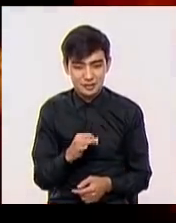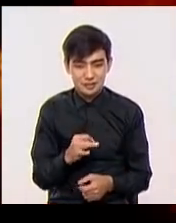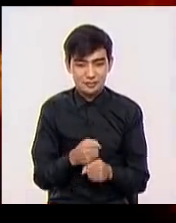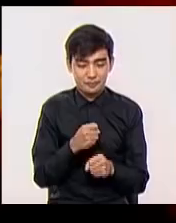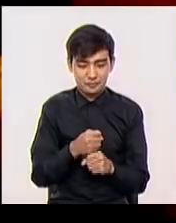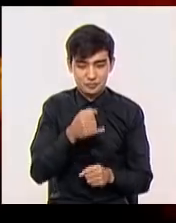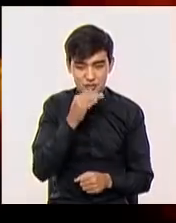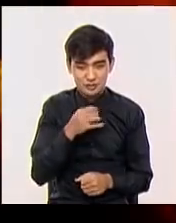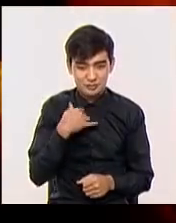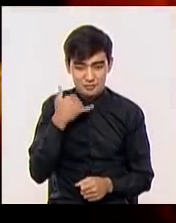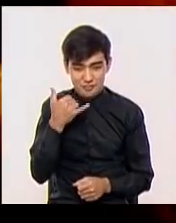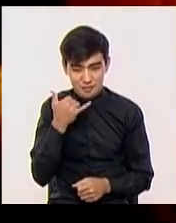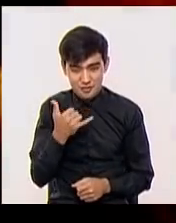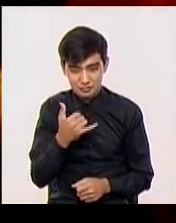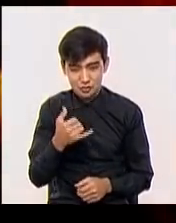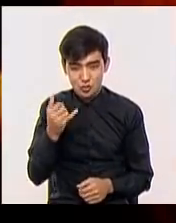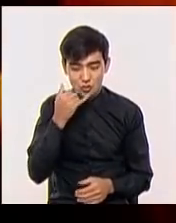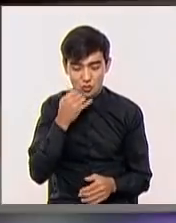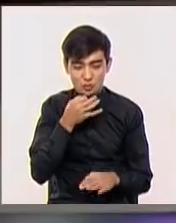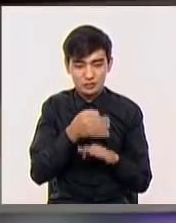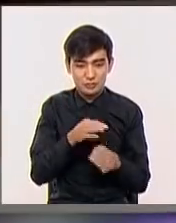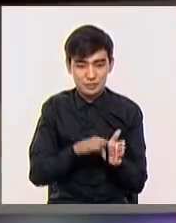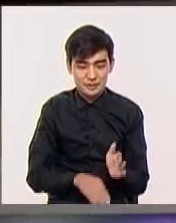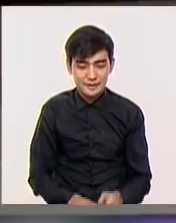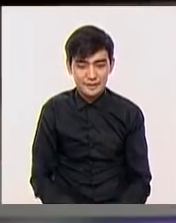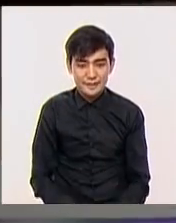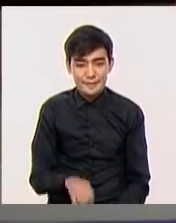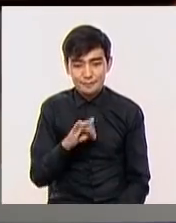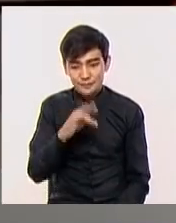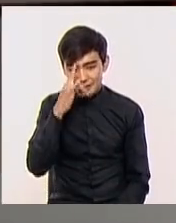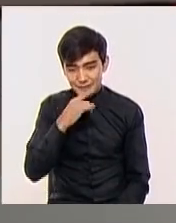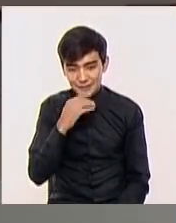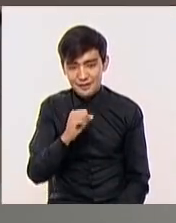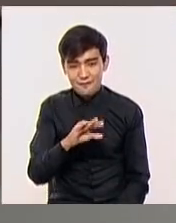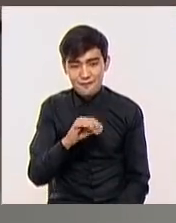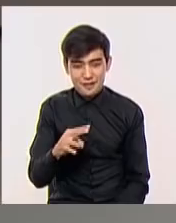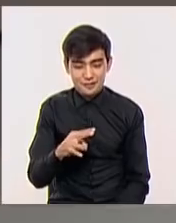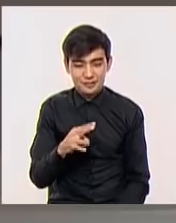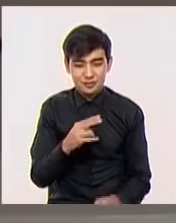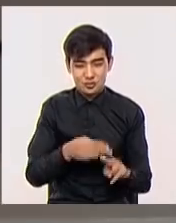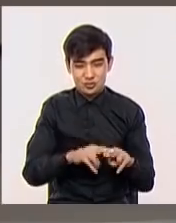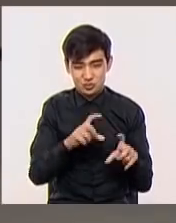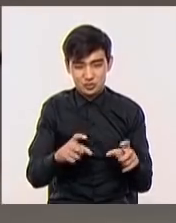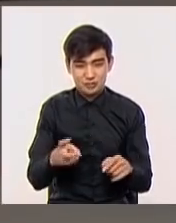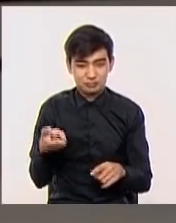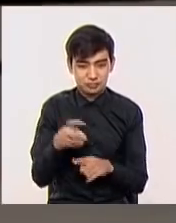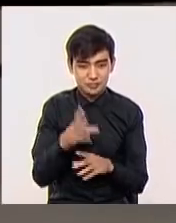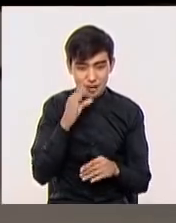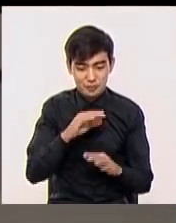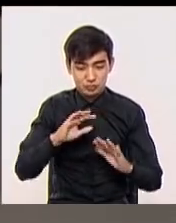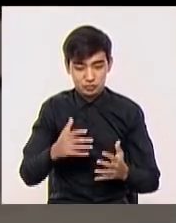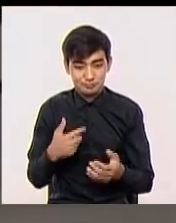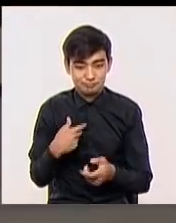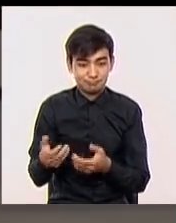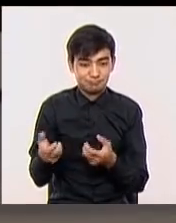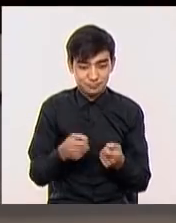шықпады. Шалған телефон қоңырауымыз жауапсыз. Айтпақшы, Қазақстан ауғандық босқындарды қабылдауы мүмкін жағдайда